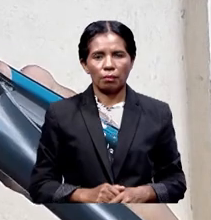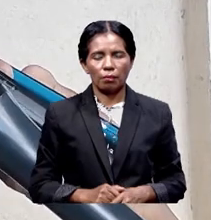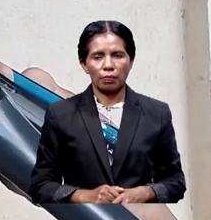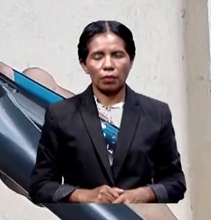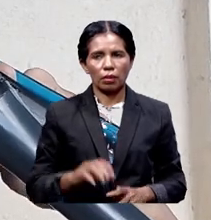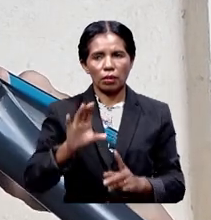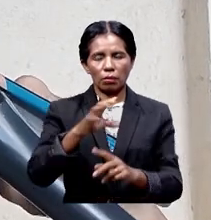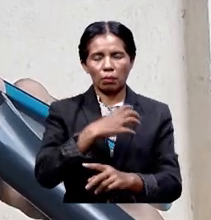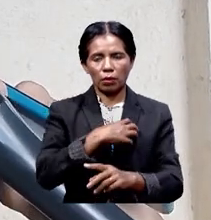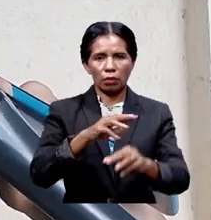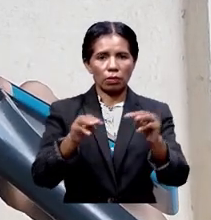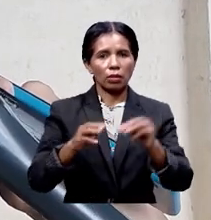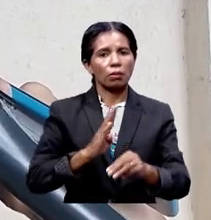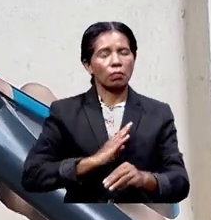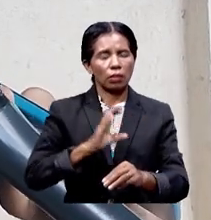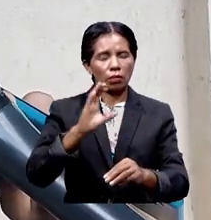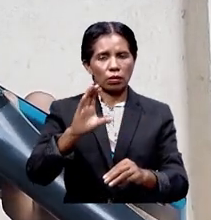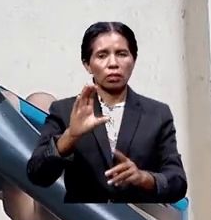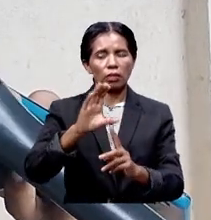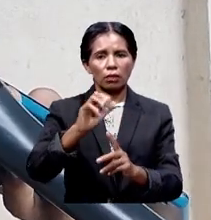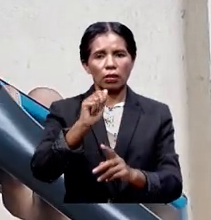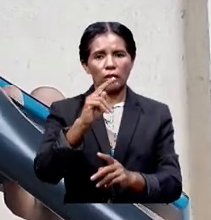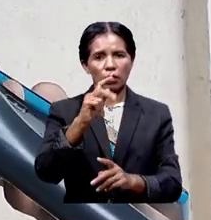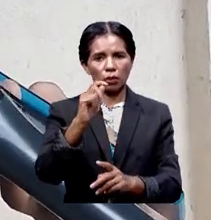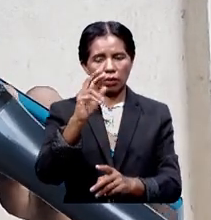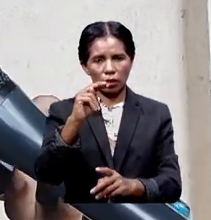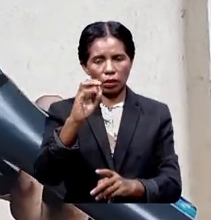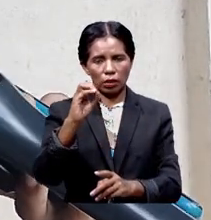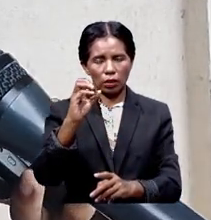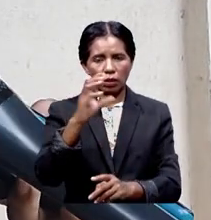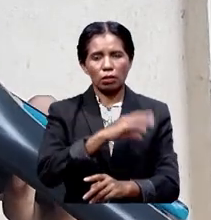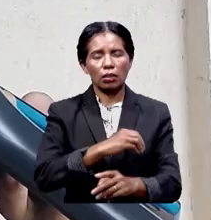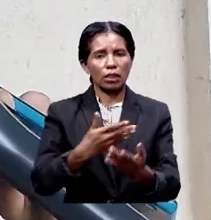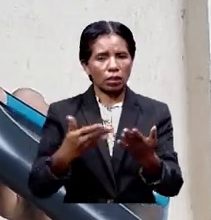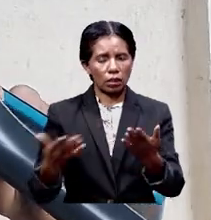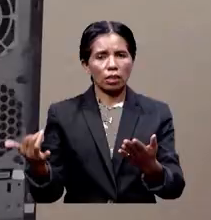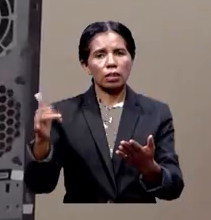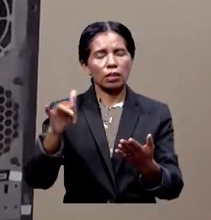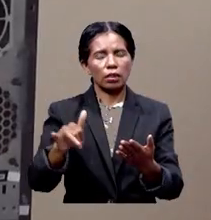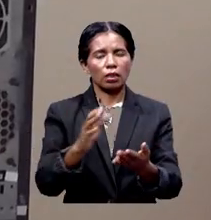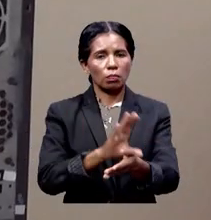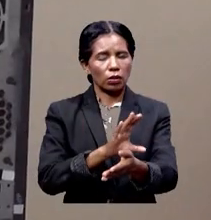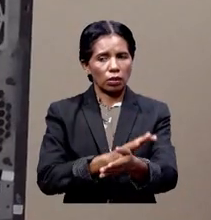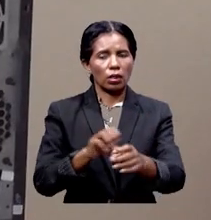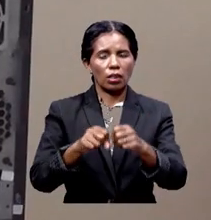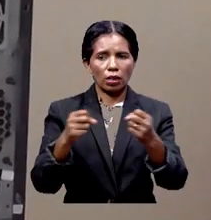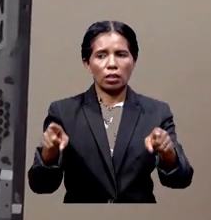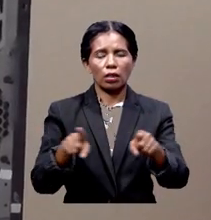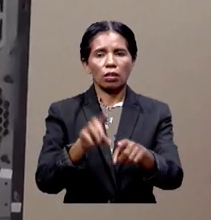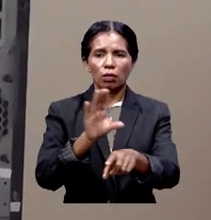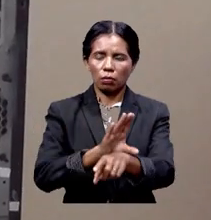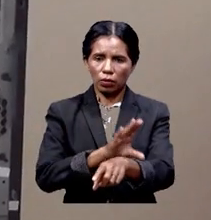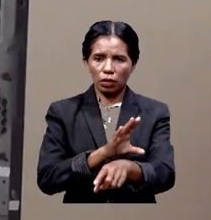Comandante PNTL município Baucau, superintendente Sefi Antonino Mauluta ateten equipamento nebe durante ne avaria, mecanesan,